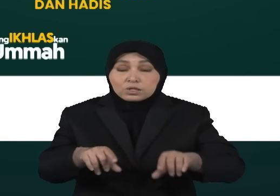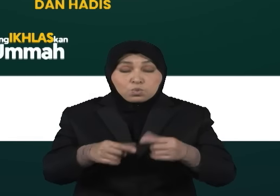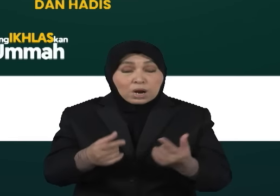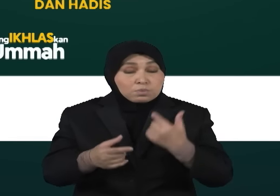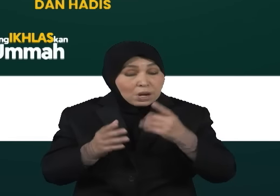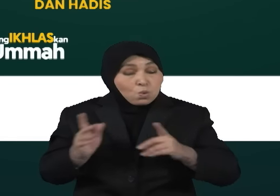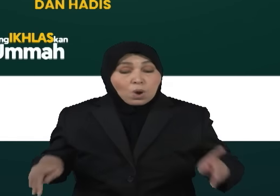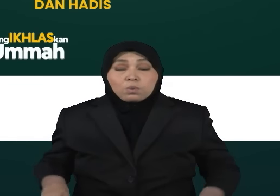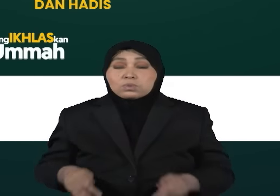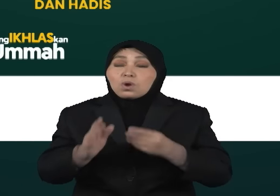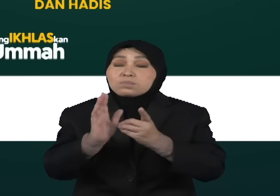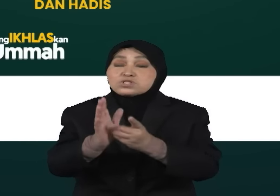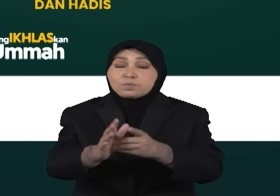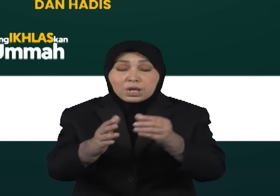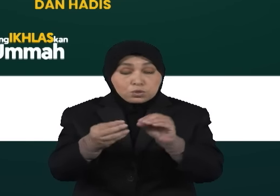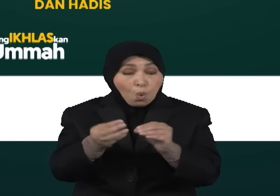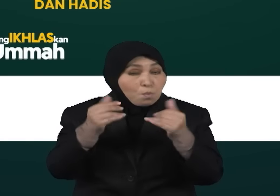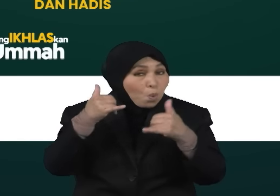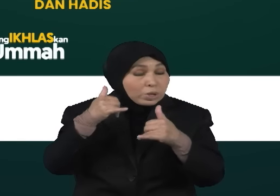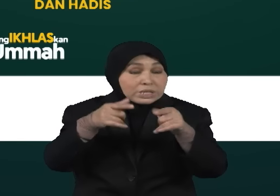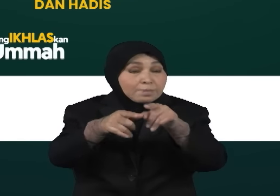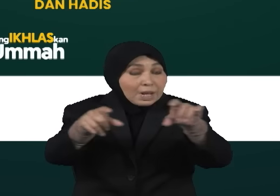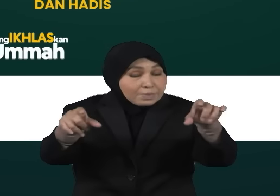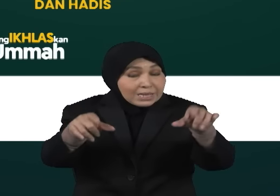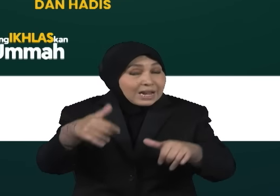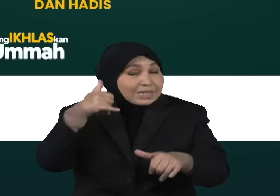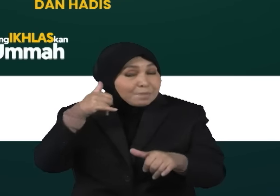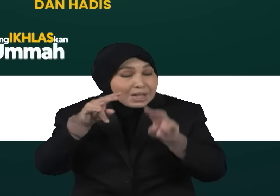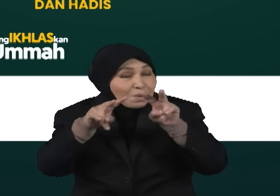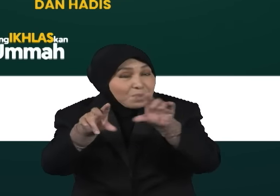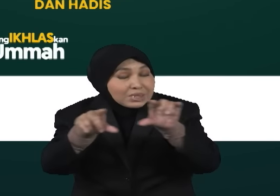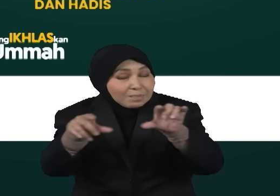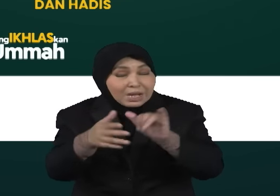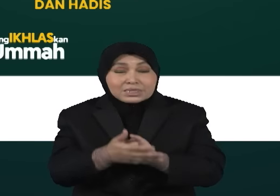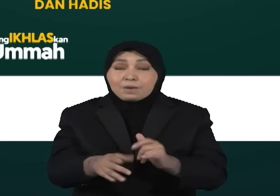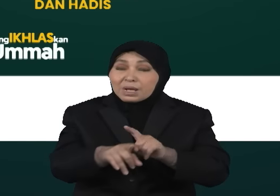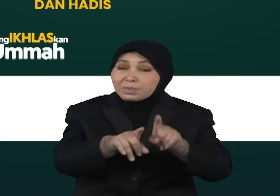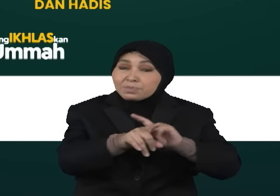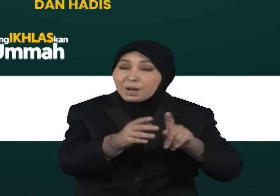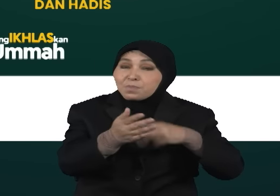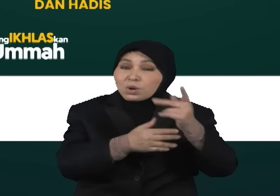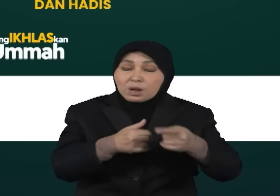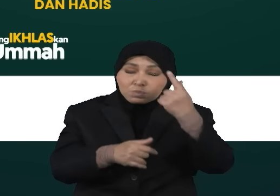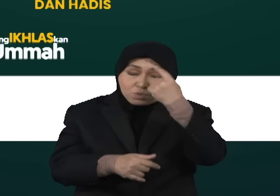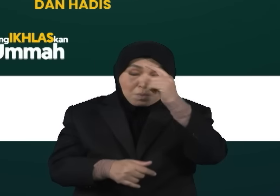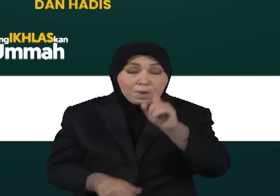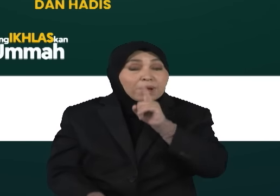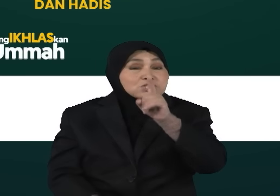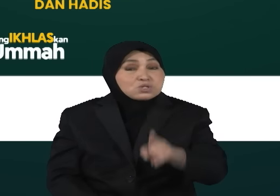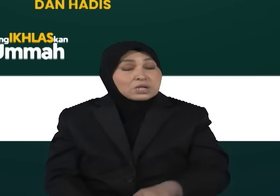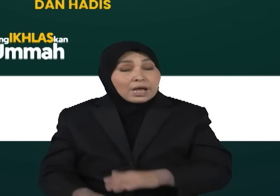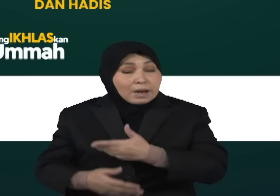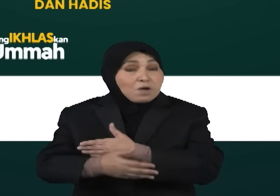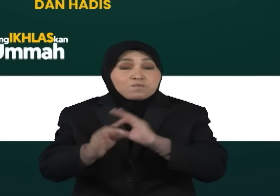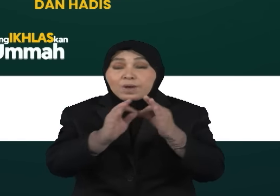menyumbang dalam nombor yang tertera ataupun menghubungi nombor di talian, mengendalikan pelbagai program untuk memastikan bahawa anak